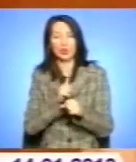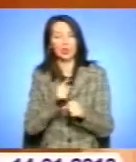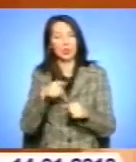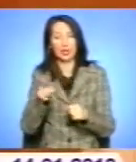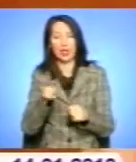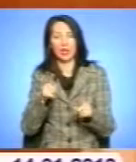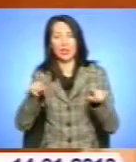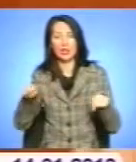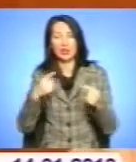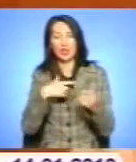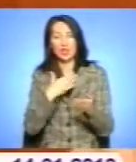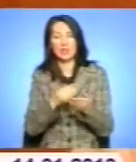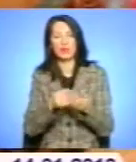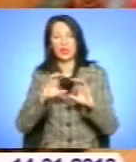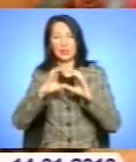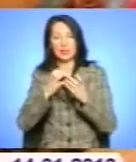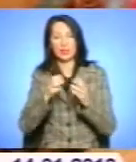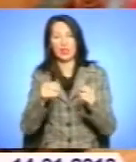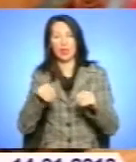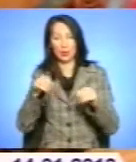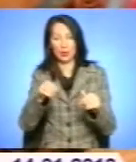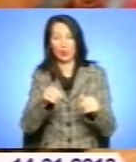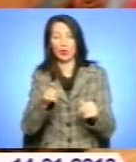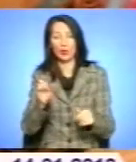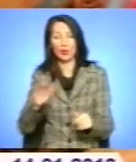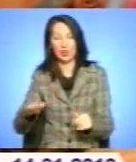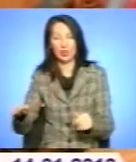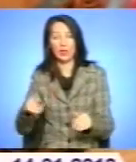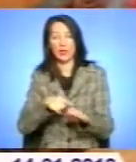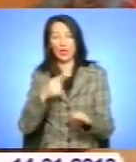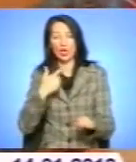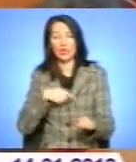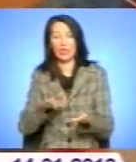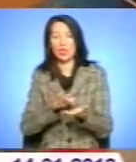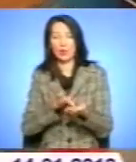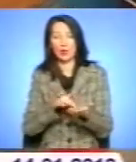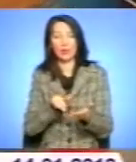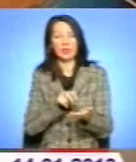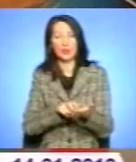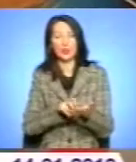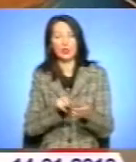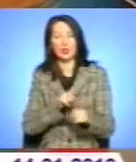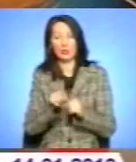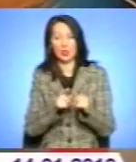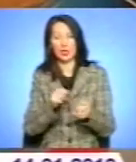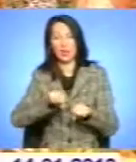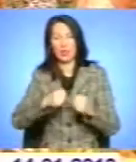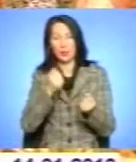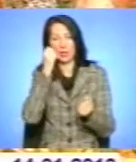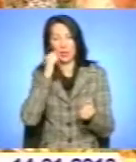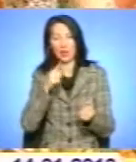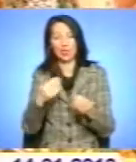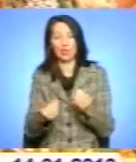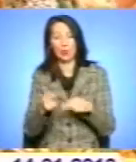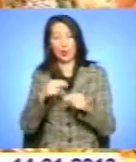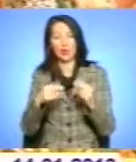дитина або доросла людина відчує себе чарівником. Вона не боїться щось змінити, ламати старе чи будувати нове. Звідси